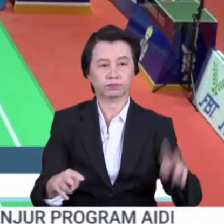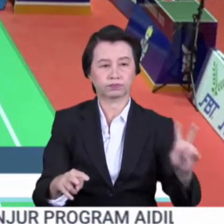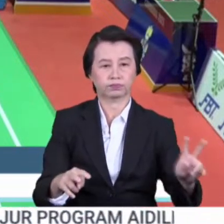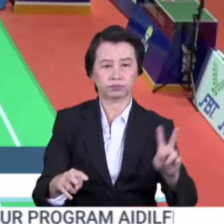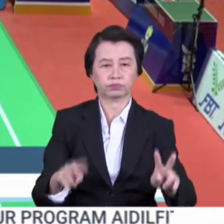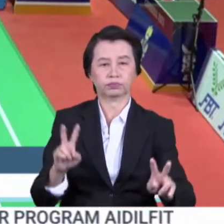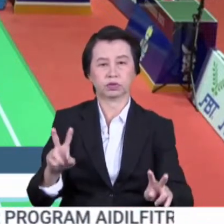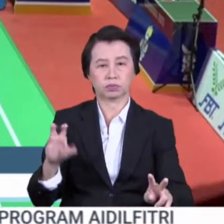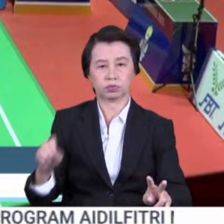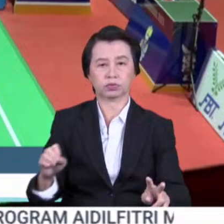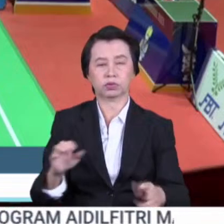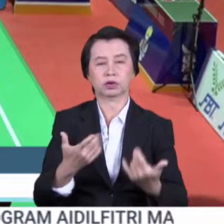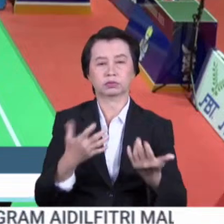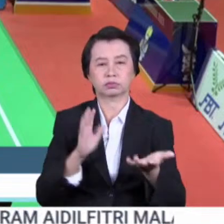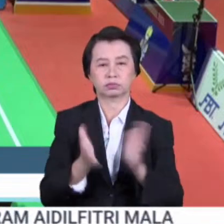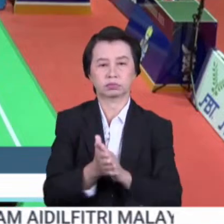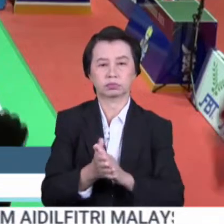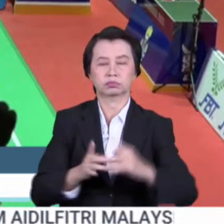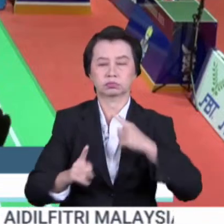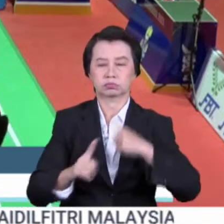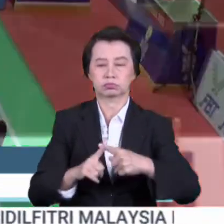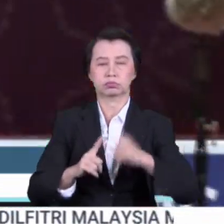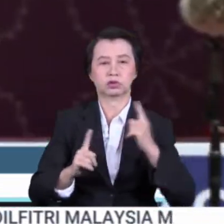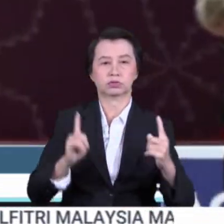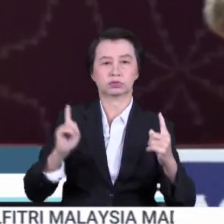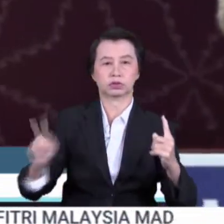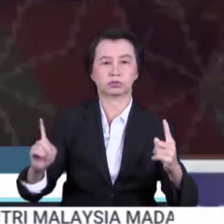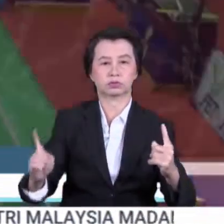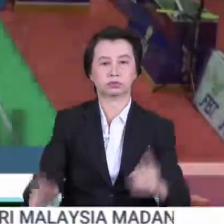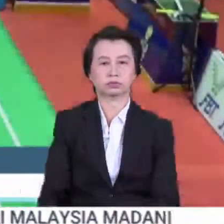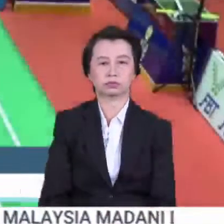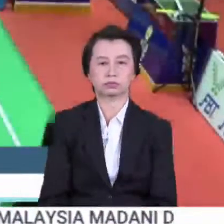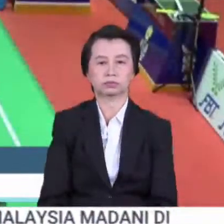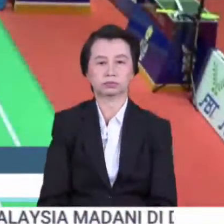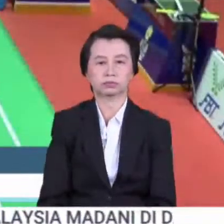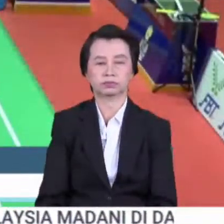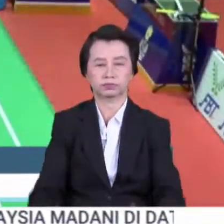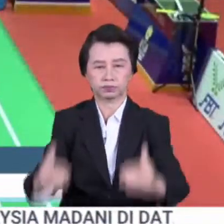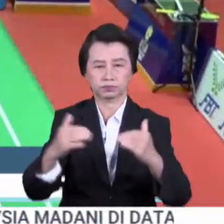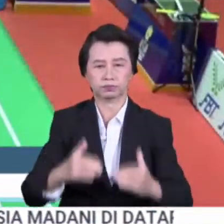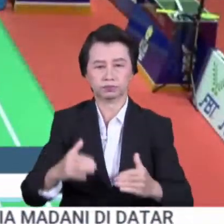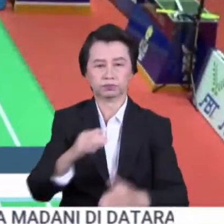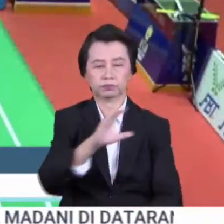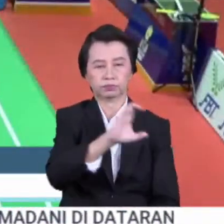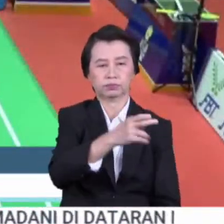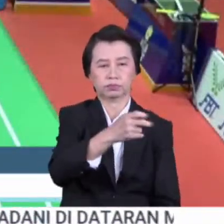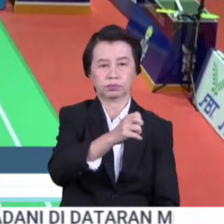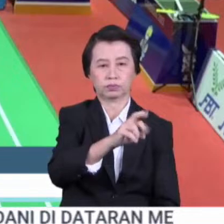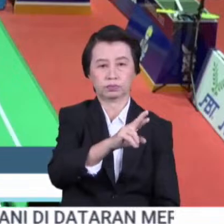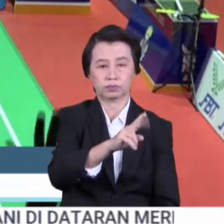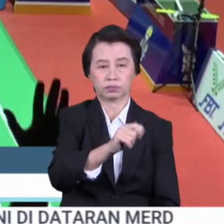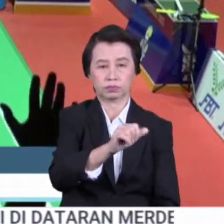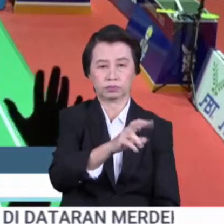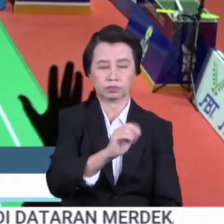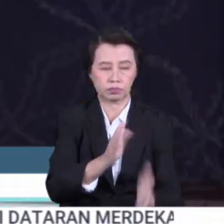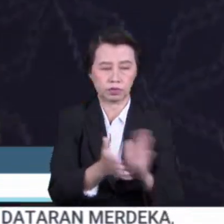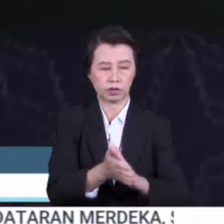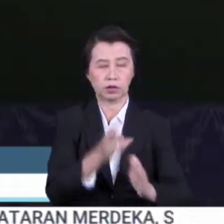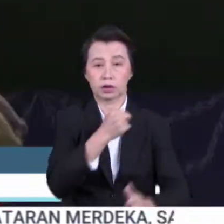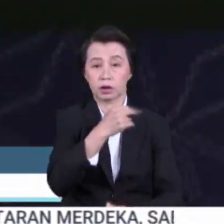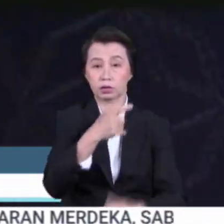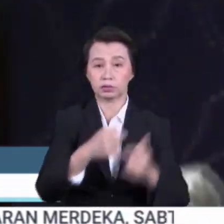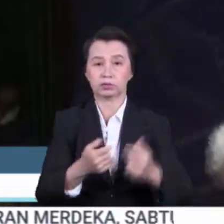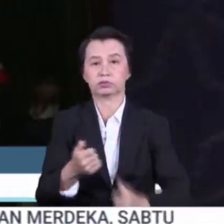21-12, 22-20 menjadikan kedudukan terikat 1-1. Christian Adinata kemudian meletakkan Indonesia di